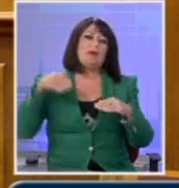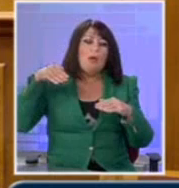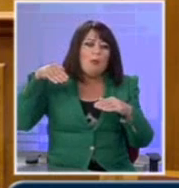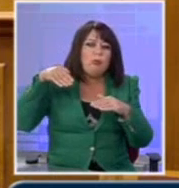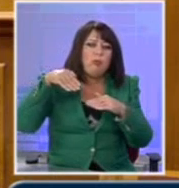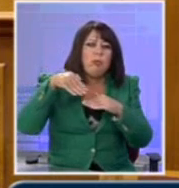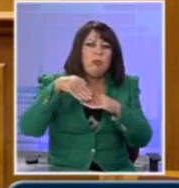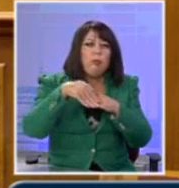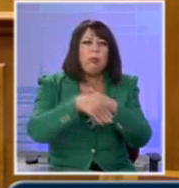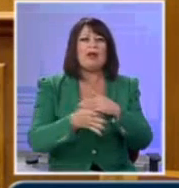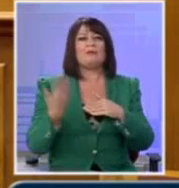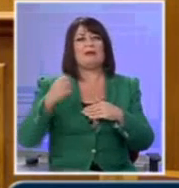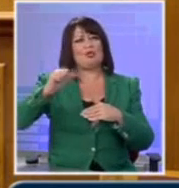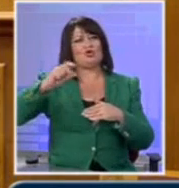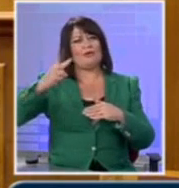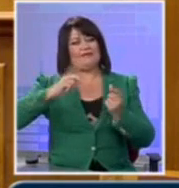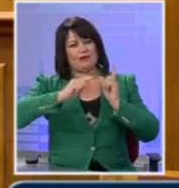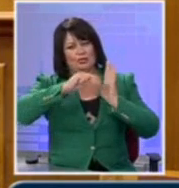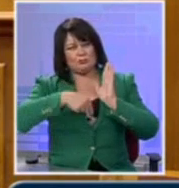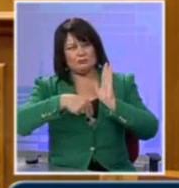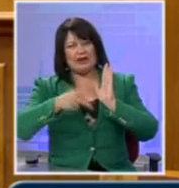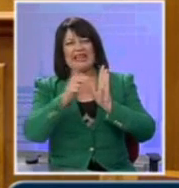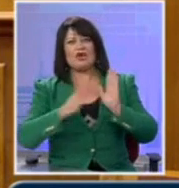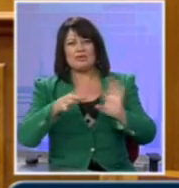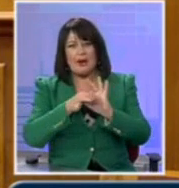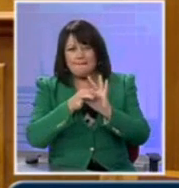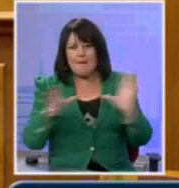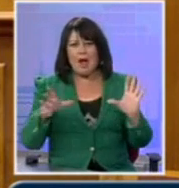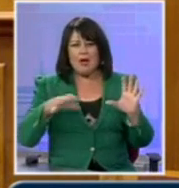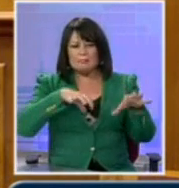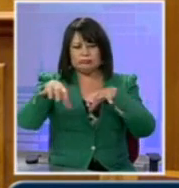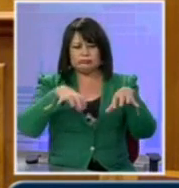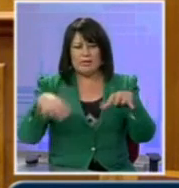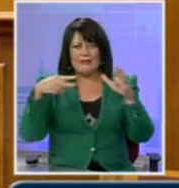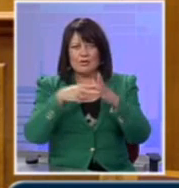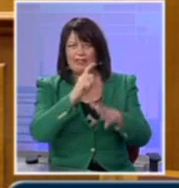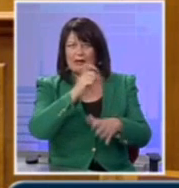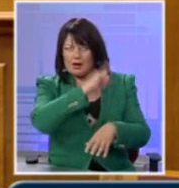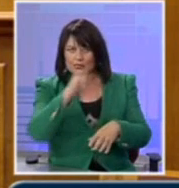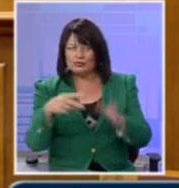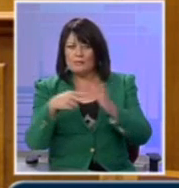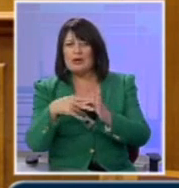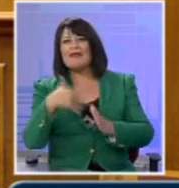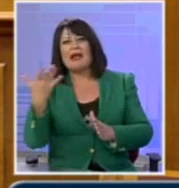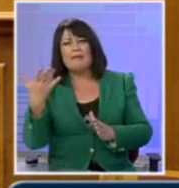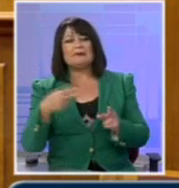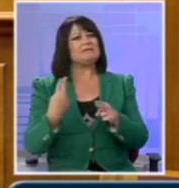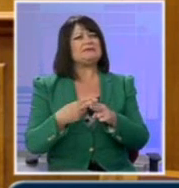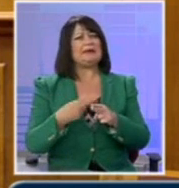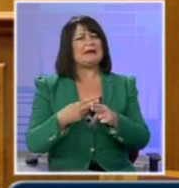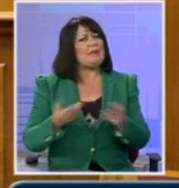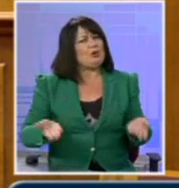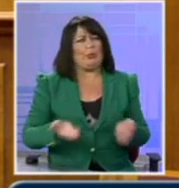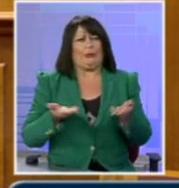προηγούμενων προγραμμάτων, αυτή που διέριξε τον κοινωνικό ιστό της χώρας από το 10 έως το 15, είναι σημαντικά